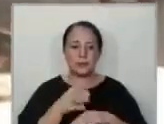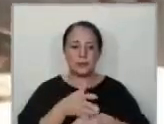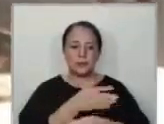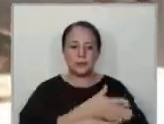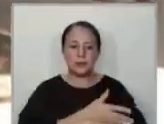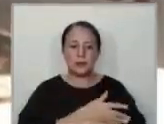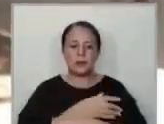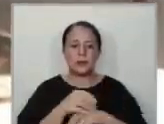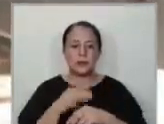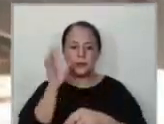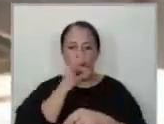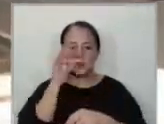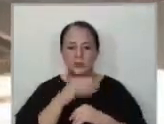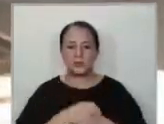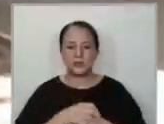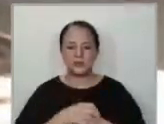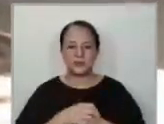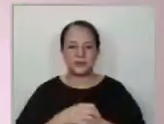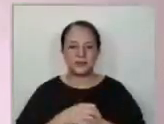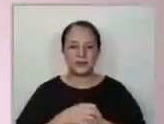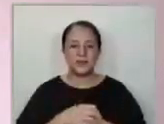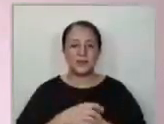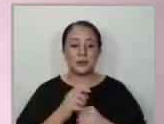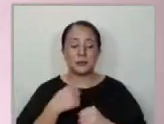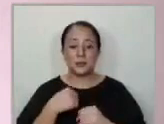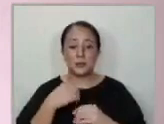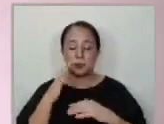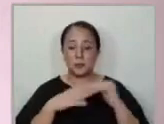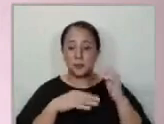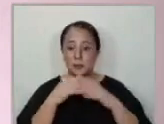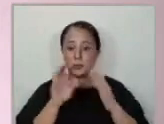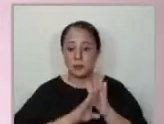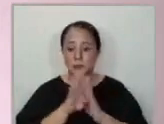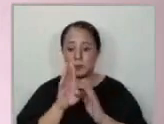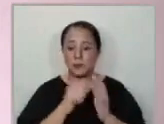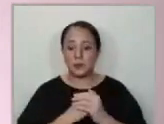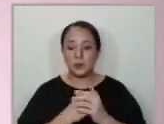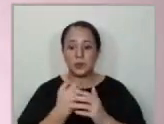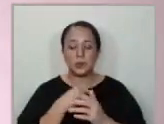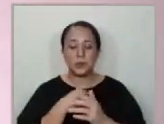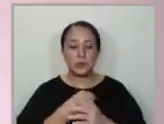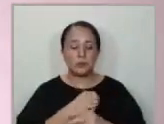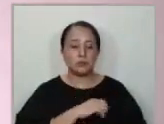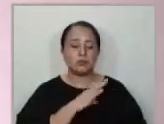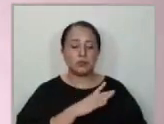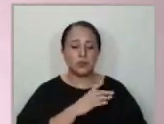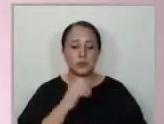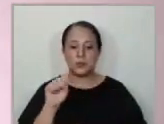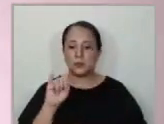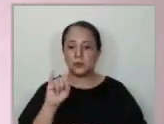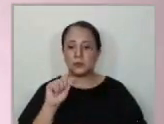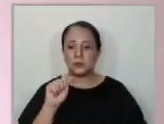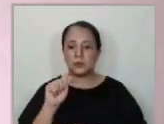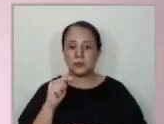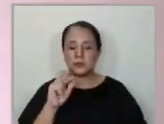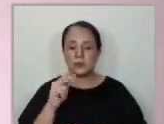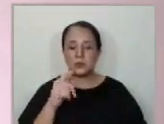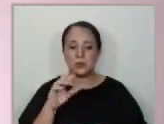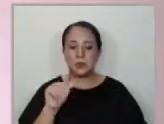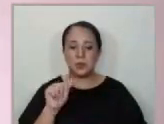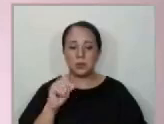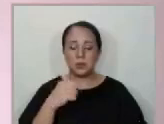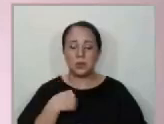ng mga Pilipino. With these infrastructure developments, we are confident that Siargao will cement